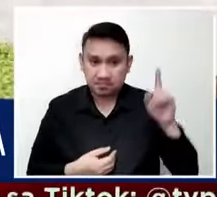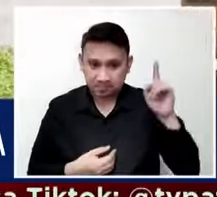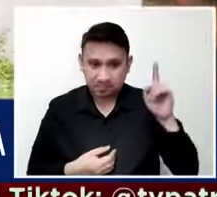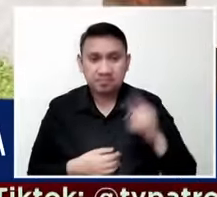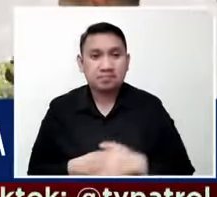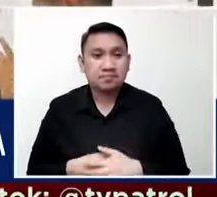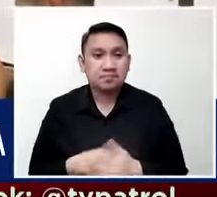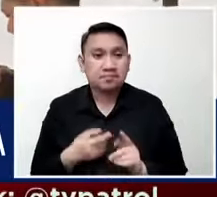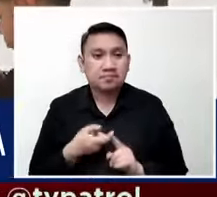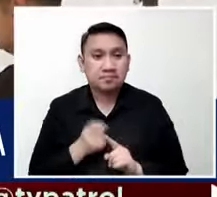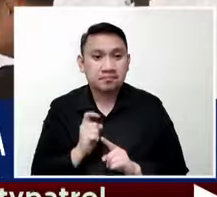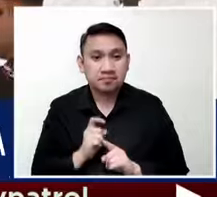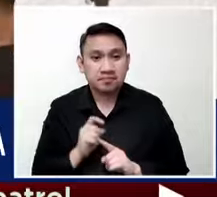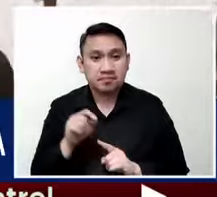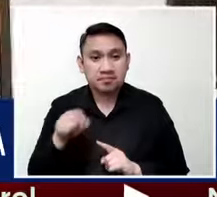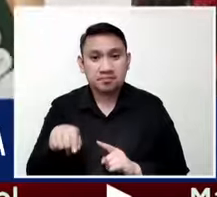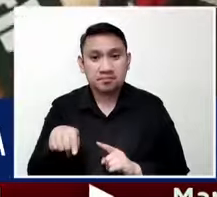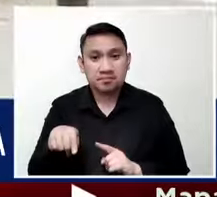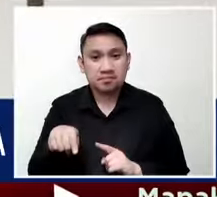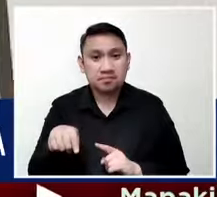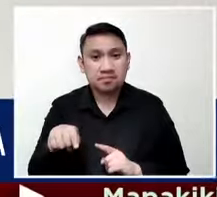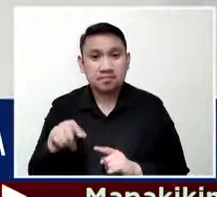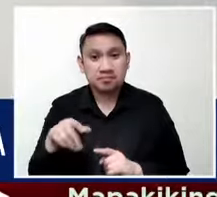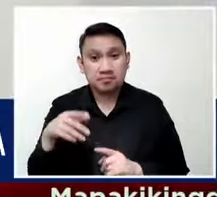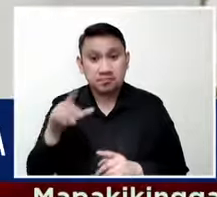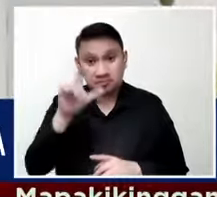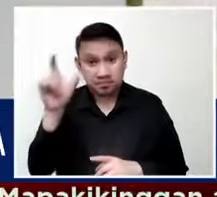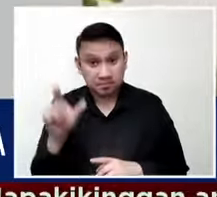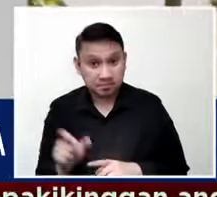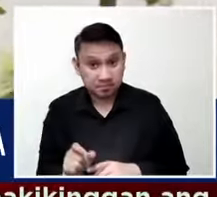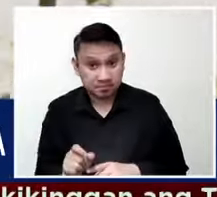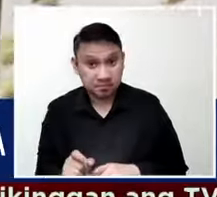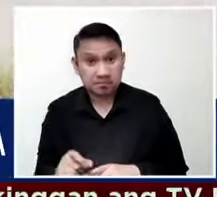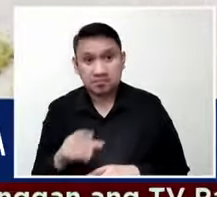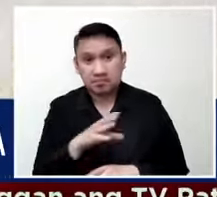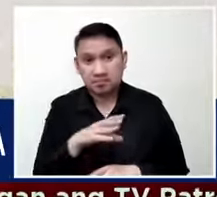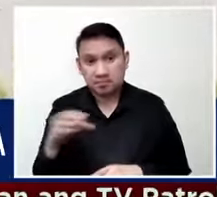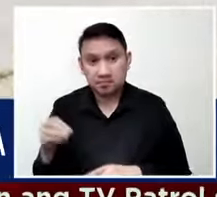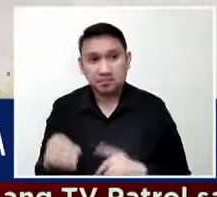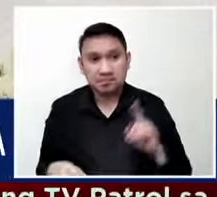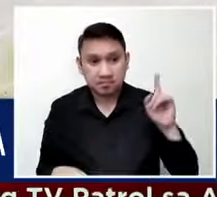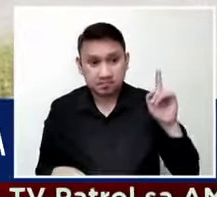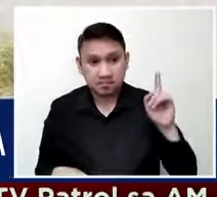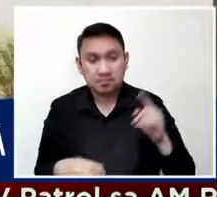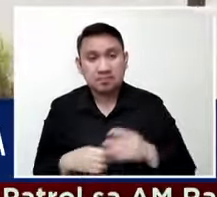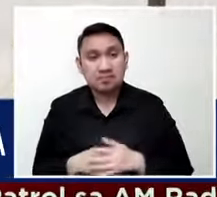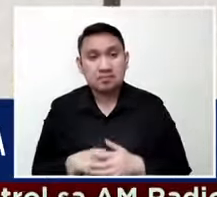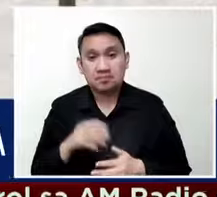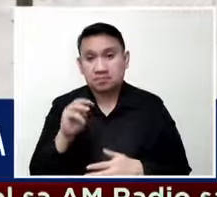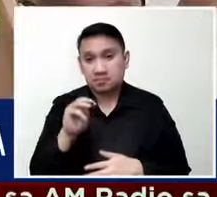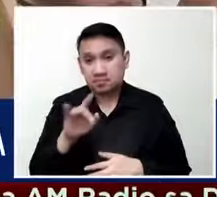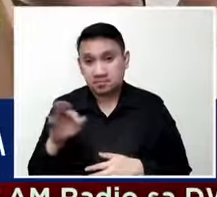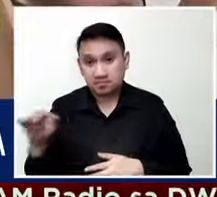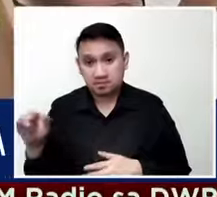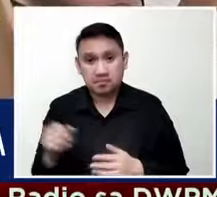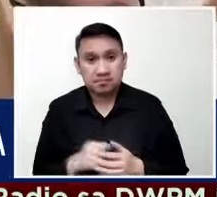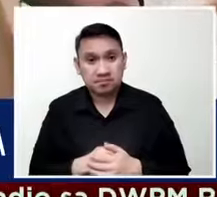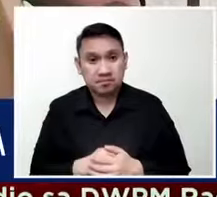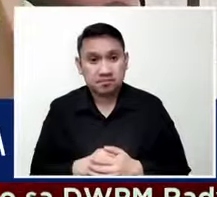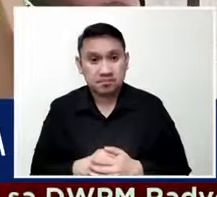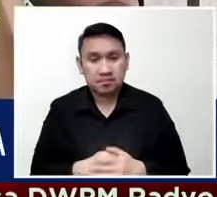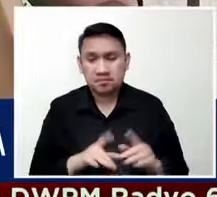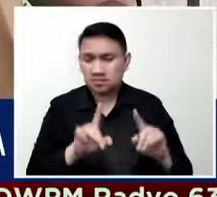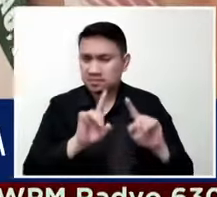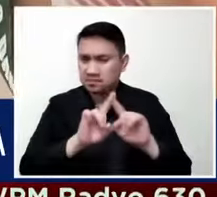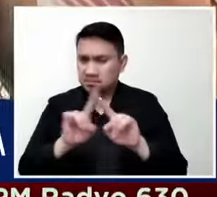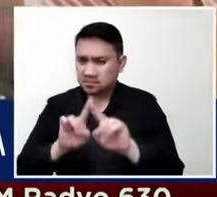Andres ng Phil Community sa Rome, Italy, at Gwen Marie Perion ng Opol Miss Samis Oriental. Iba-iba man